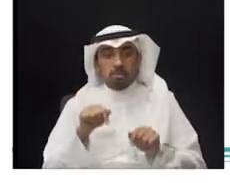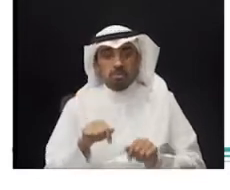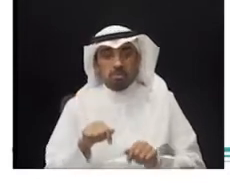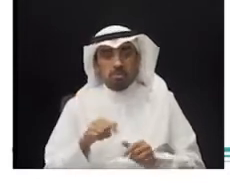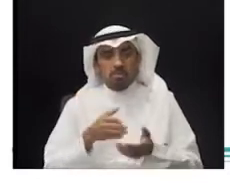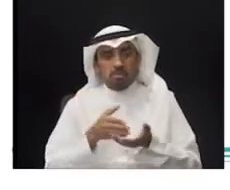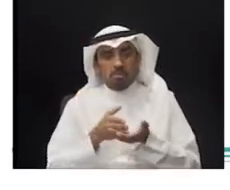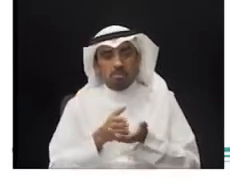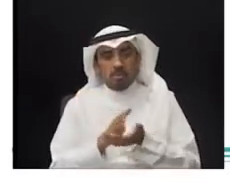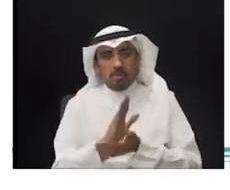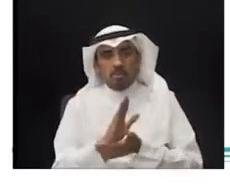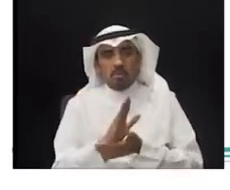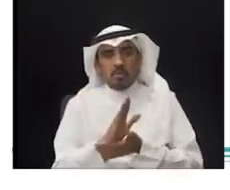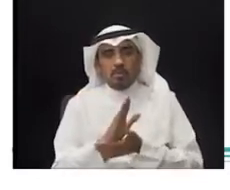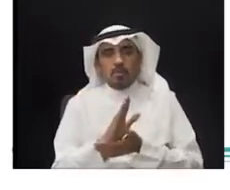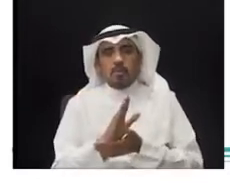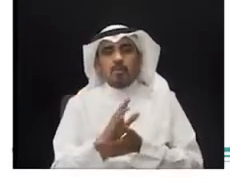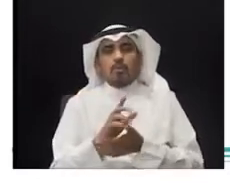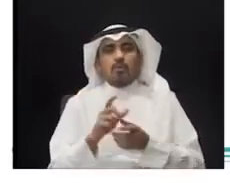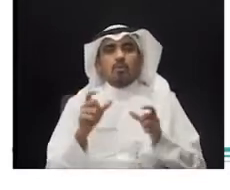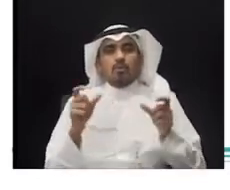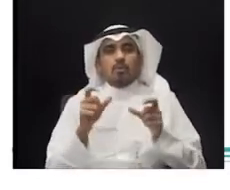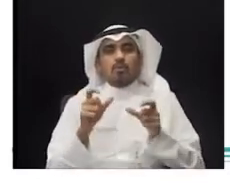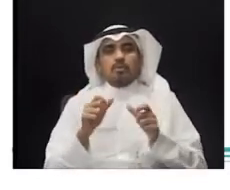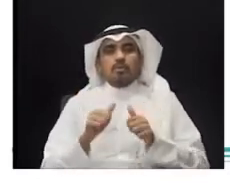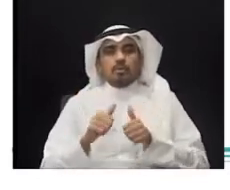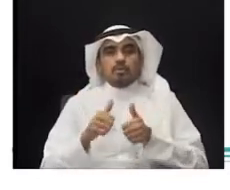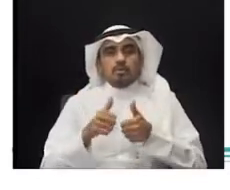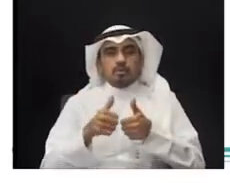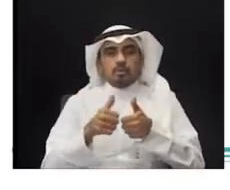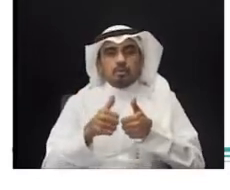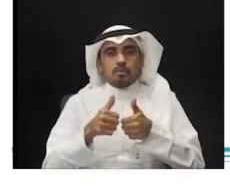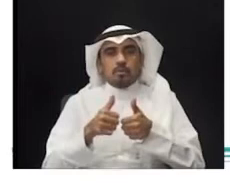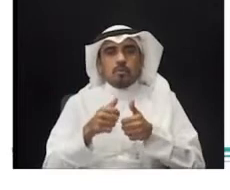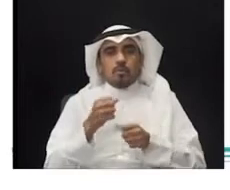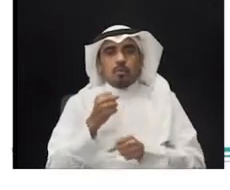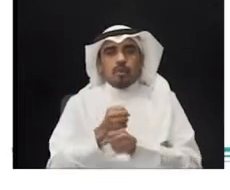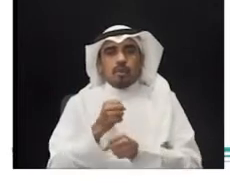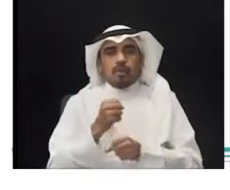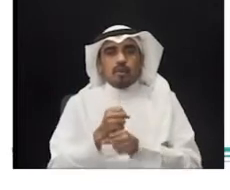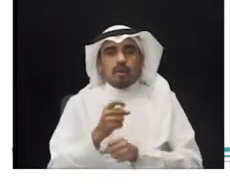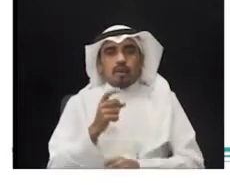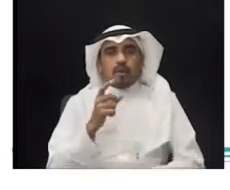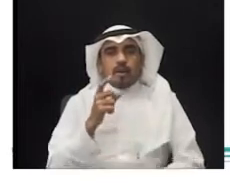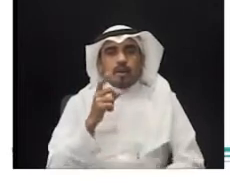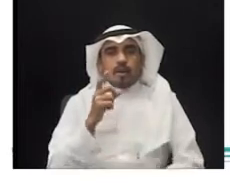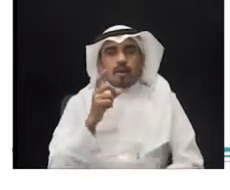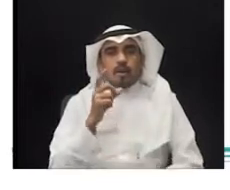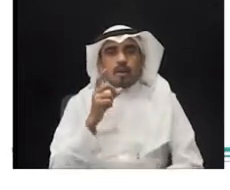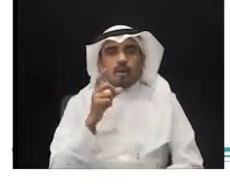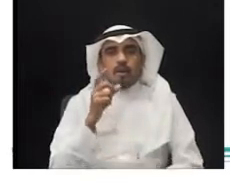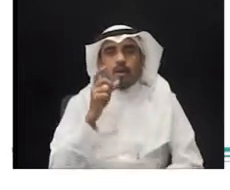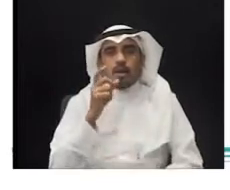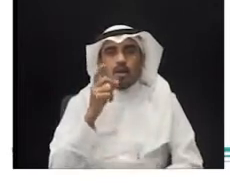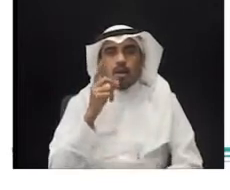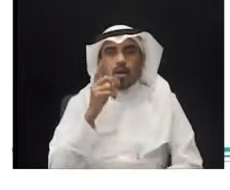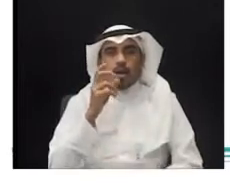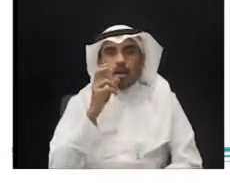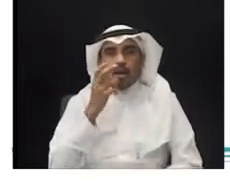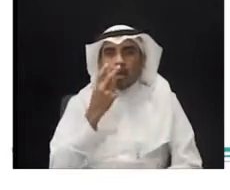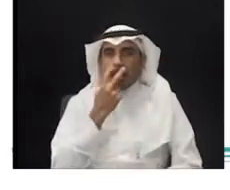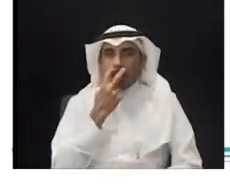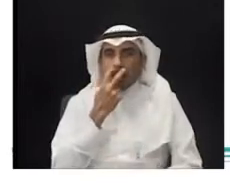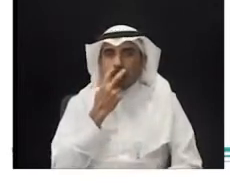هذا اليوم المدخل ونص الانطلاق والصنف اللغوي والوظيفة النحوية والأسلوب